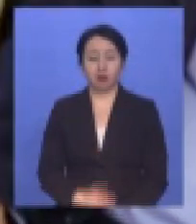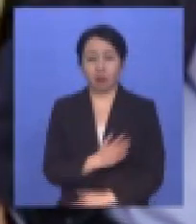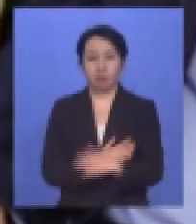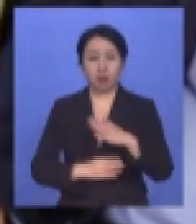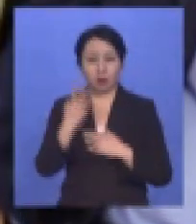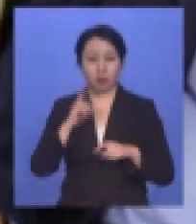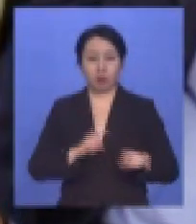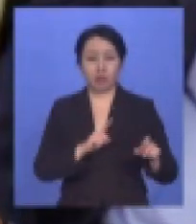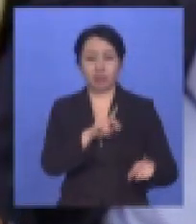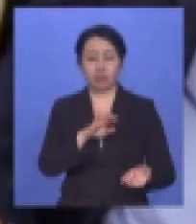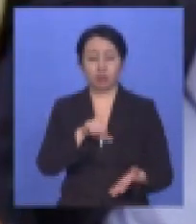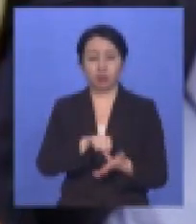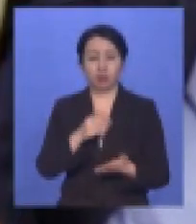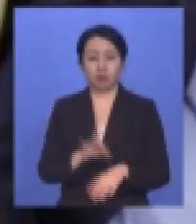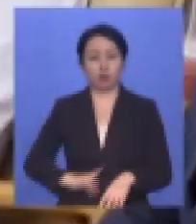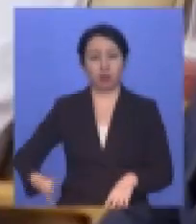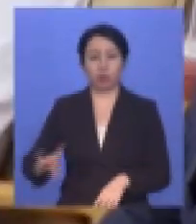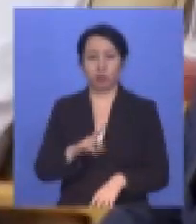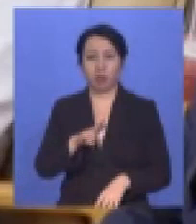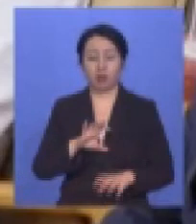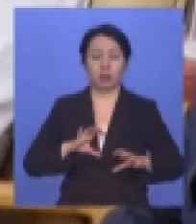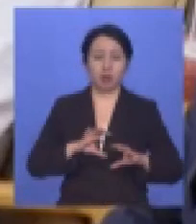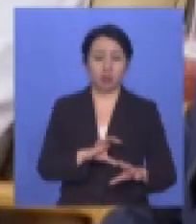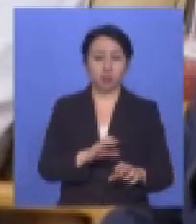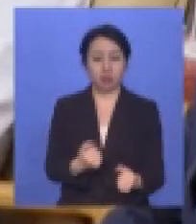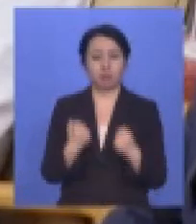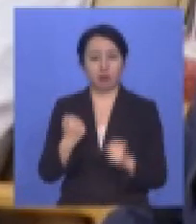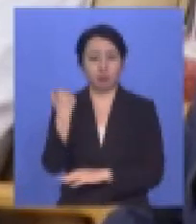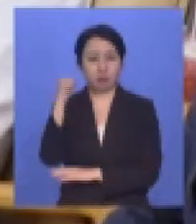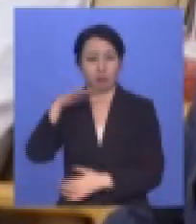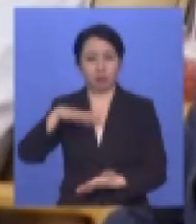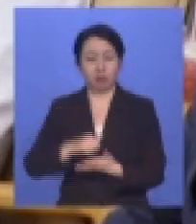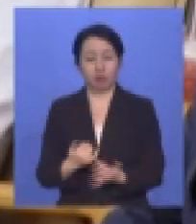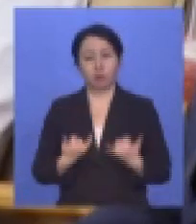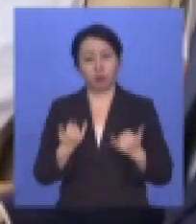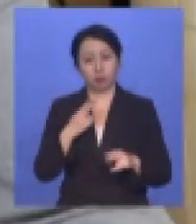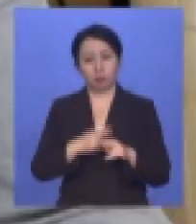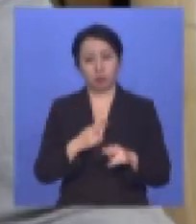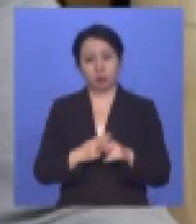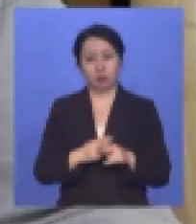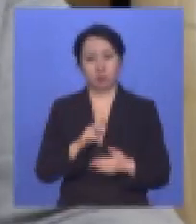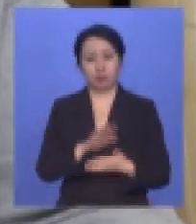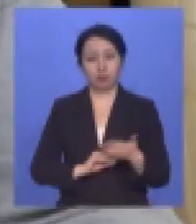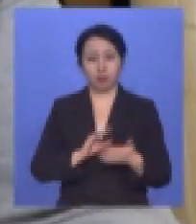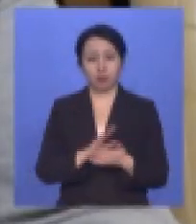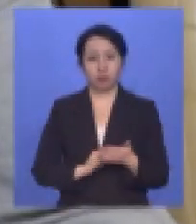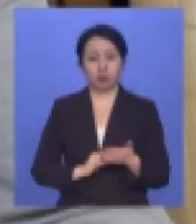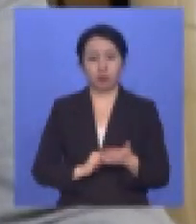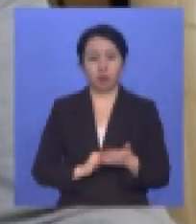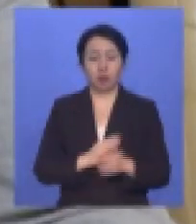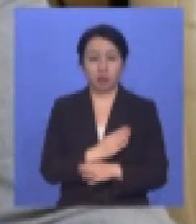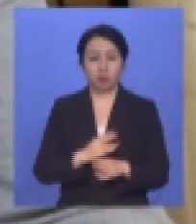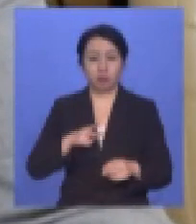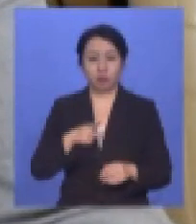Легкоатлет Иван Залезняк представлял регион в толкании ядра. Спортсмен в борьбе за победу завоевал почетную бронзу, тем самым повторив свой успех паразиатских